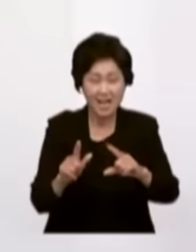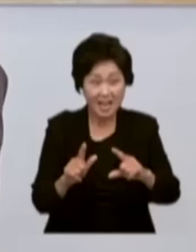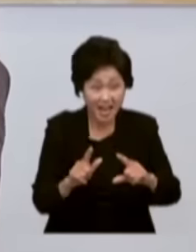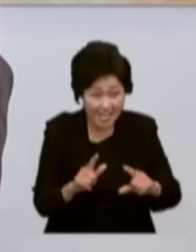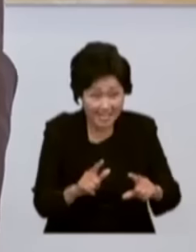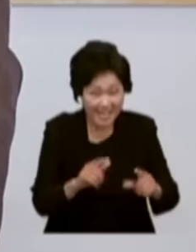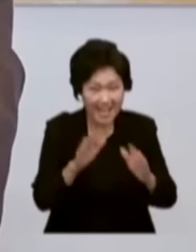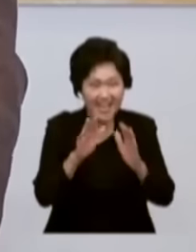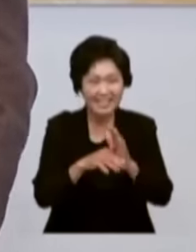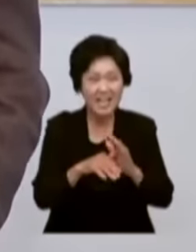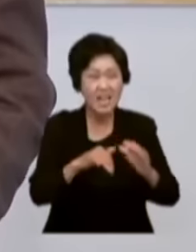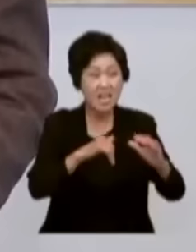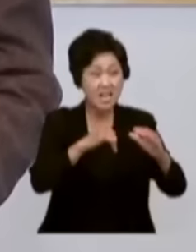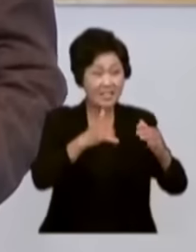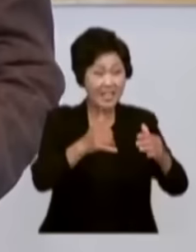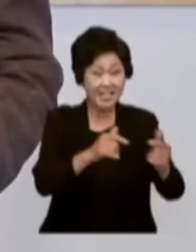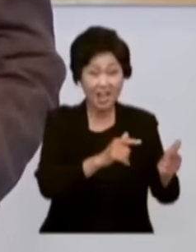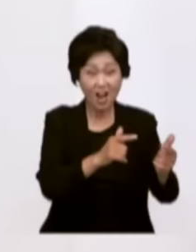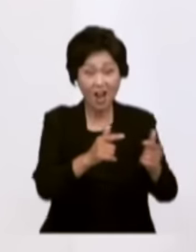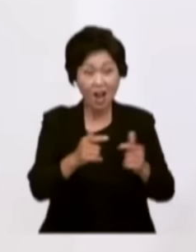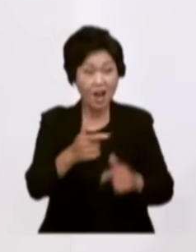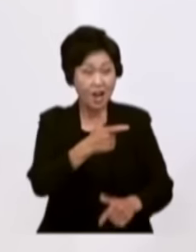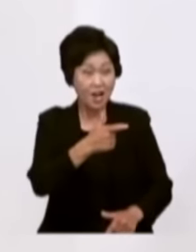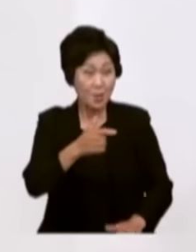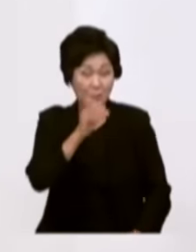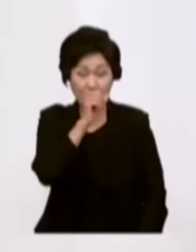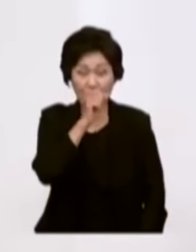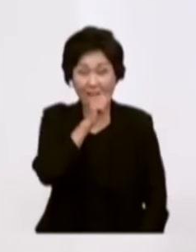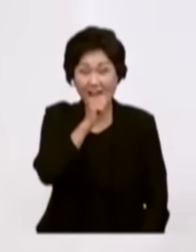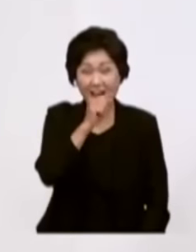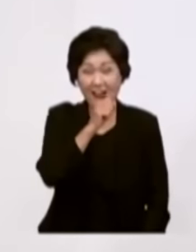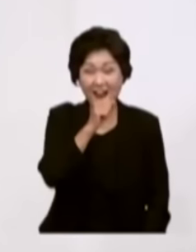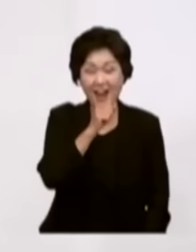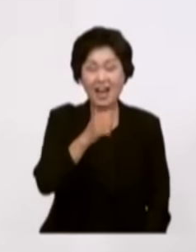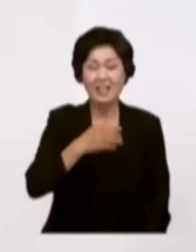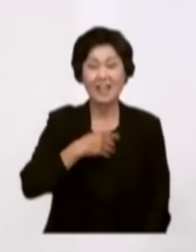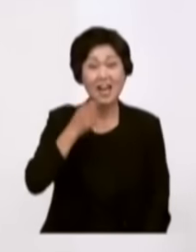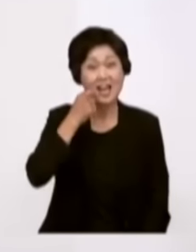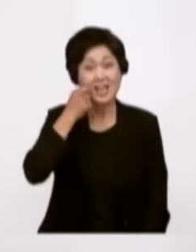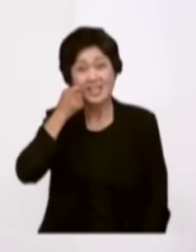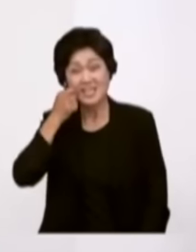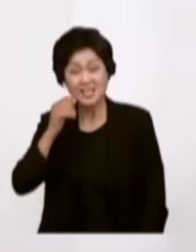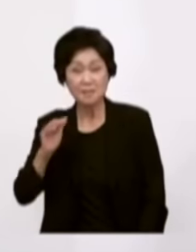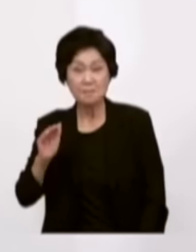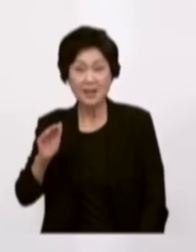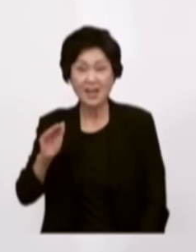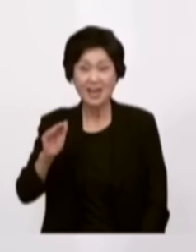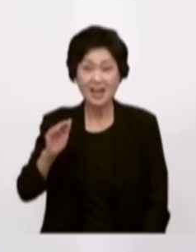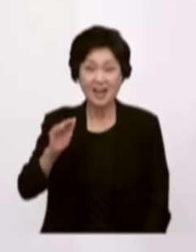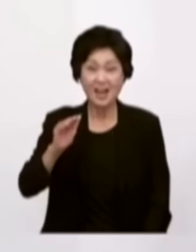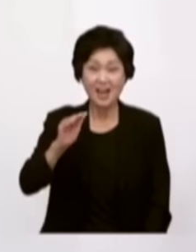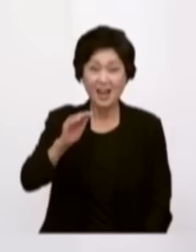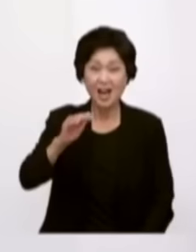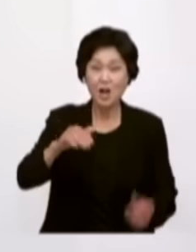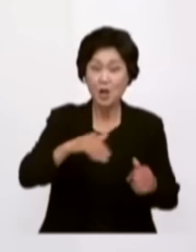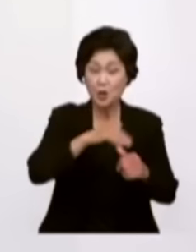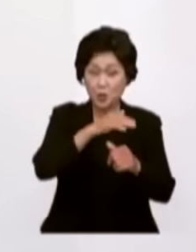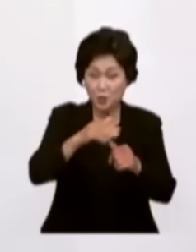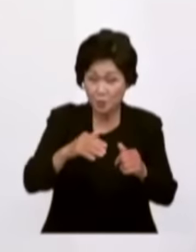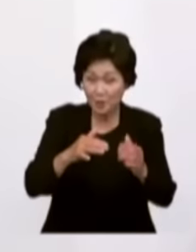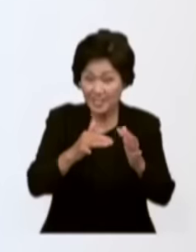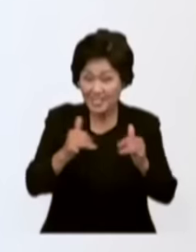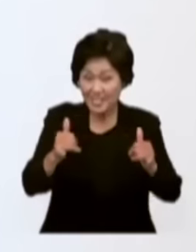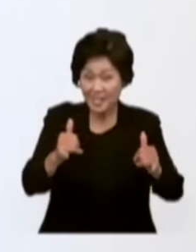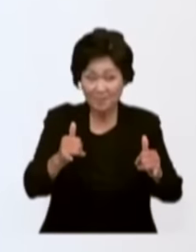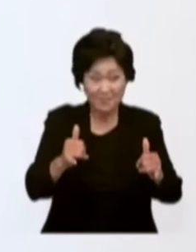좋아. 사실 아시잖아요. 네. 이상하게 또 이제 인기가 좀 올라가고 그러다 보니까 주변에 또 이렇게 사람들이 노는 사람들이 또 노는 붙죠. 사람들이